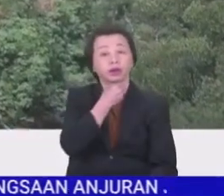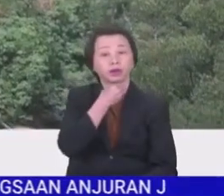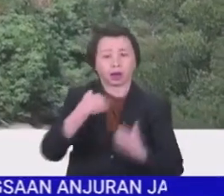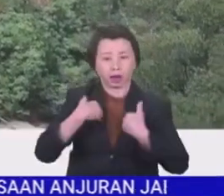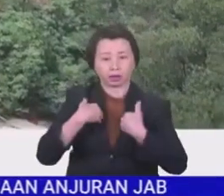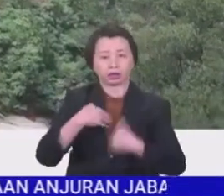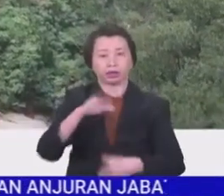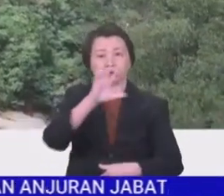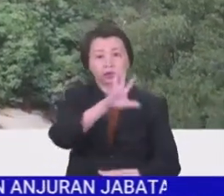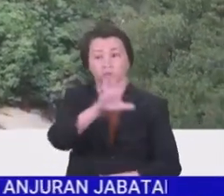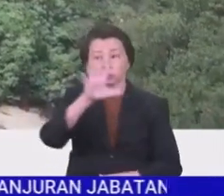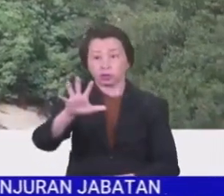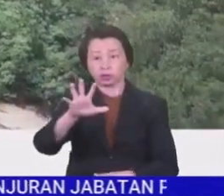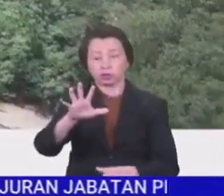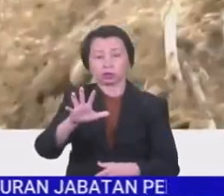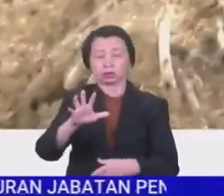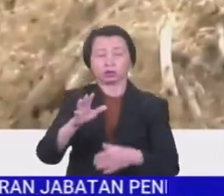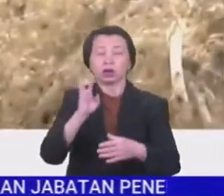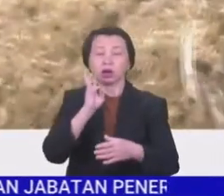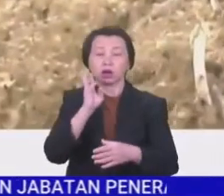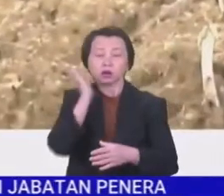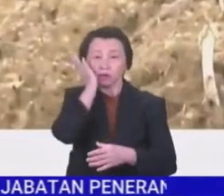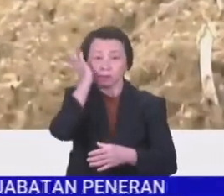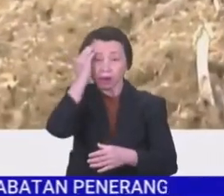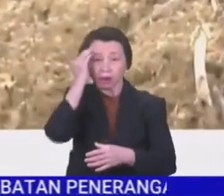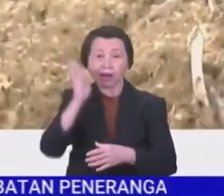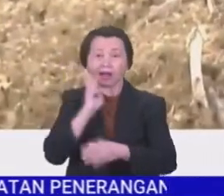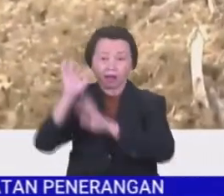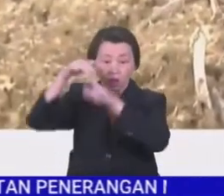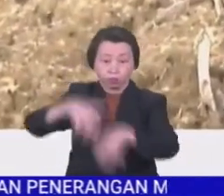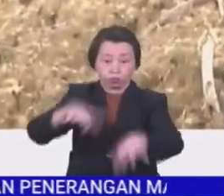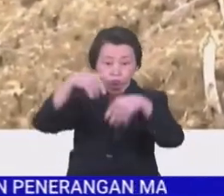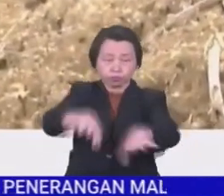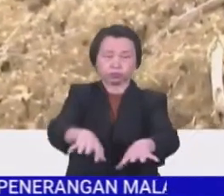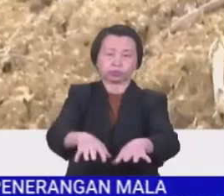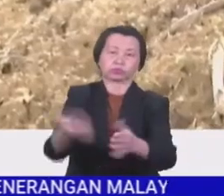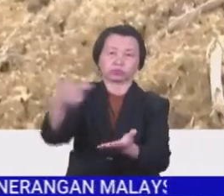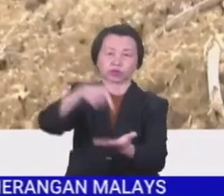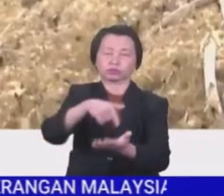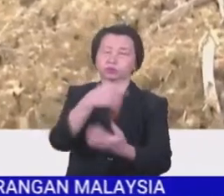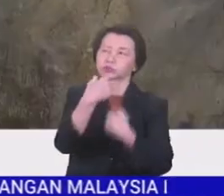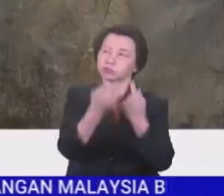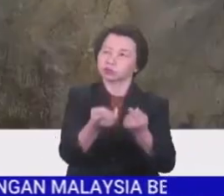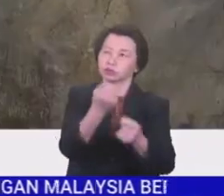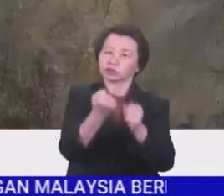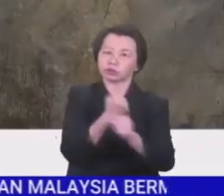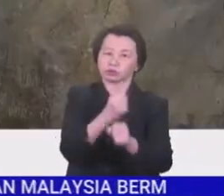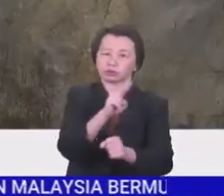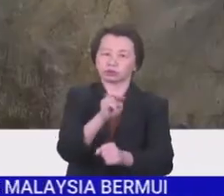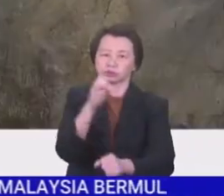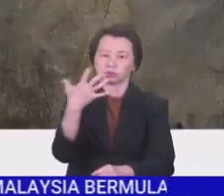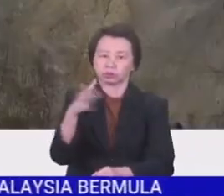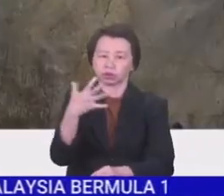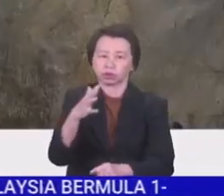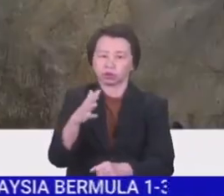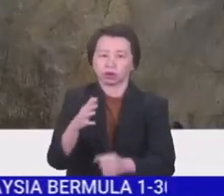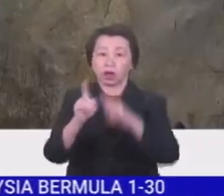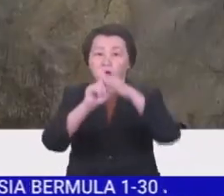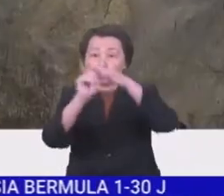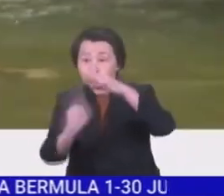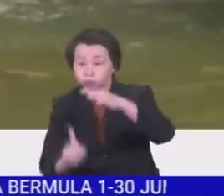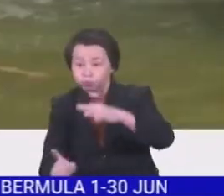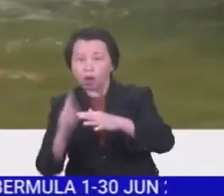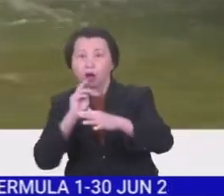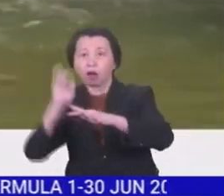sebanyak 55 insiden kepala air dilaporkan sejak tahun 2018. Meskipun kejadian lemas